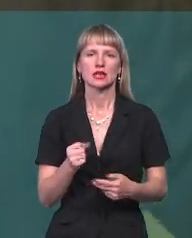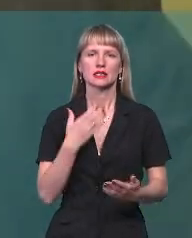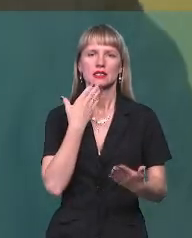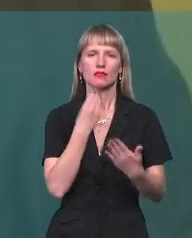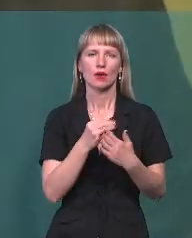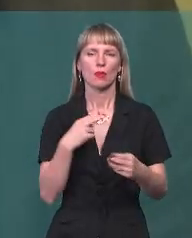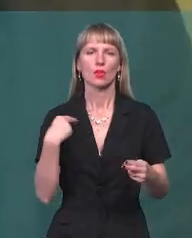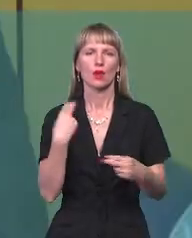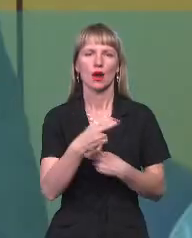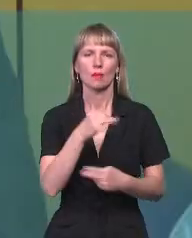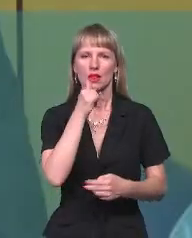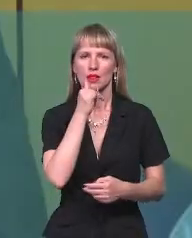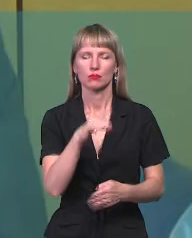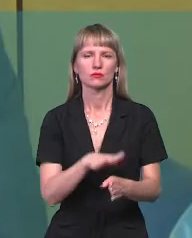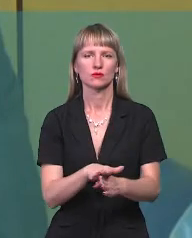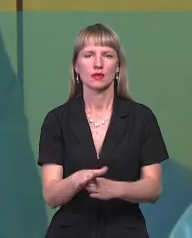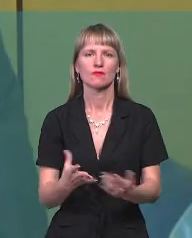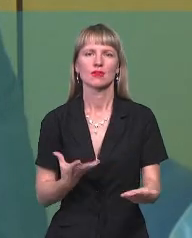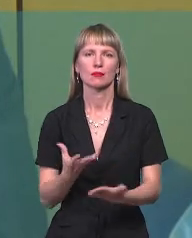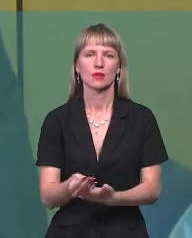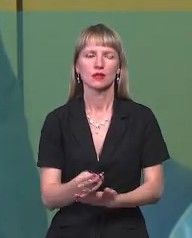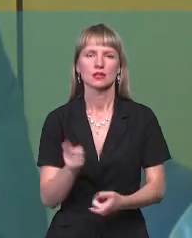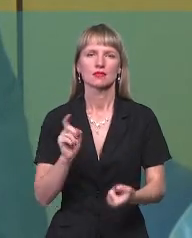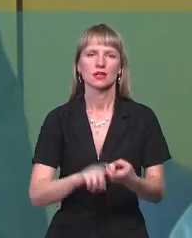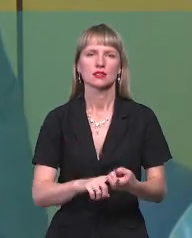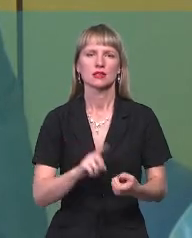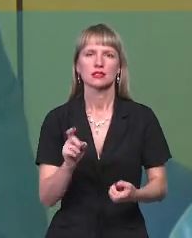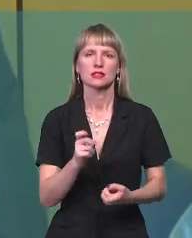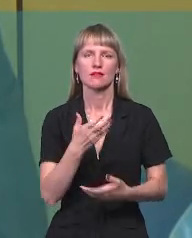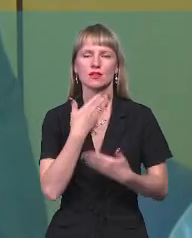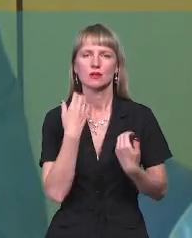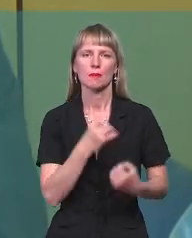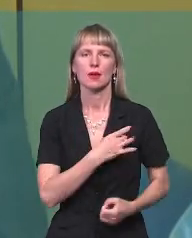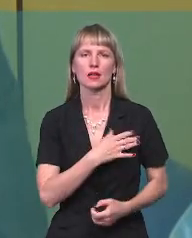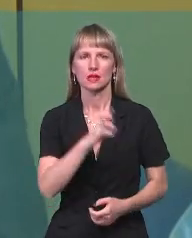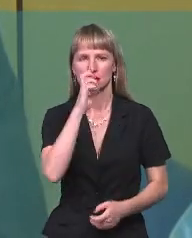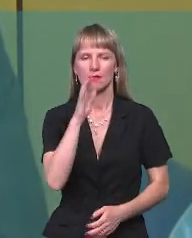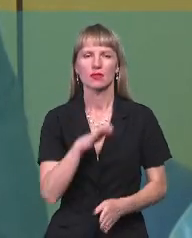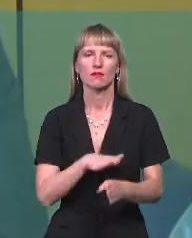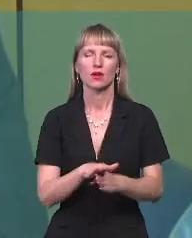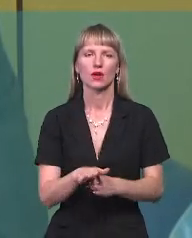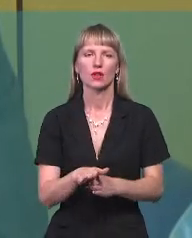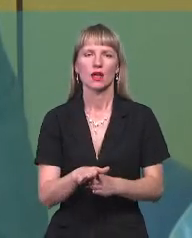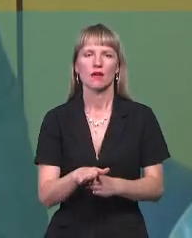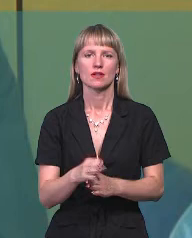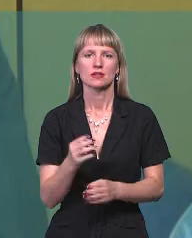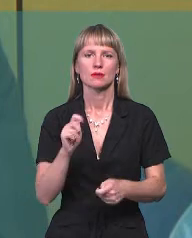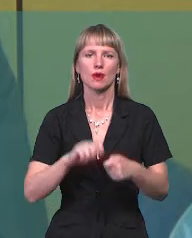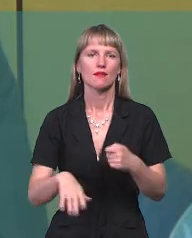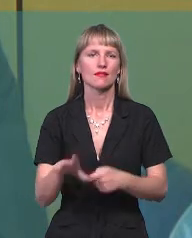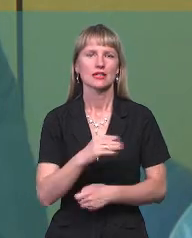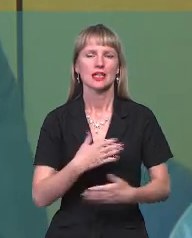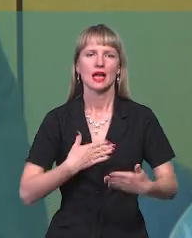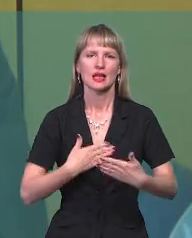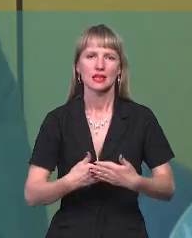за своїми боргами не може здійснити виплату у зв'язку з відсутністю майна. Тобто державним виконавцем перевірено всі активи,